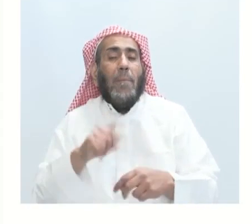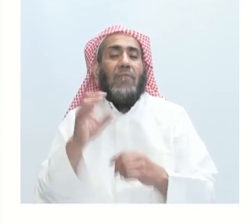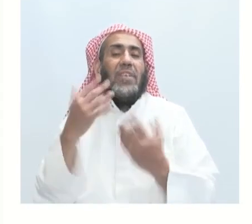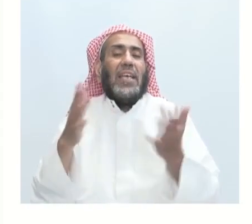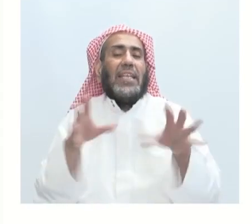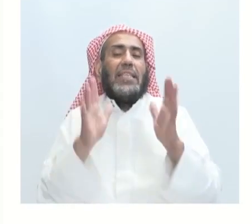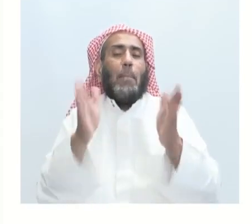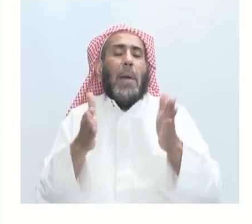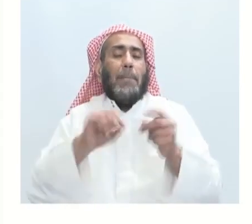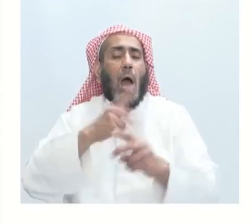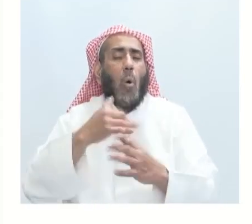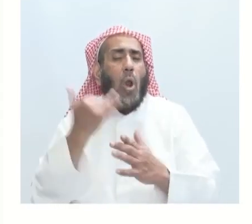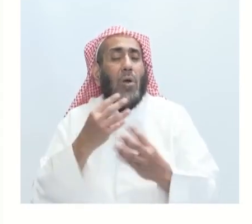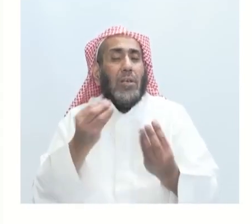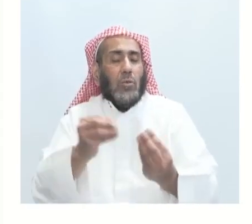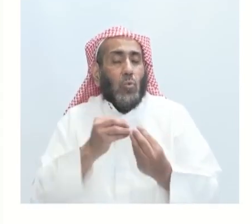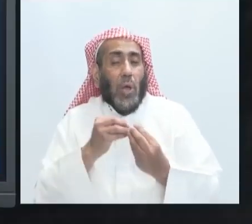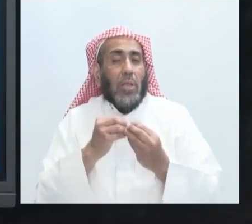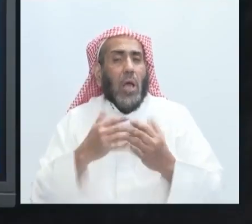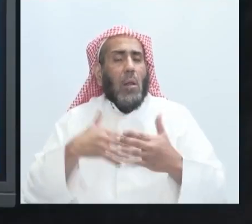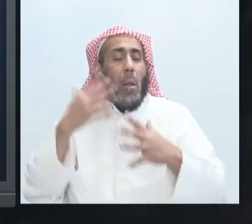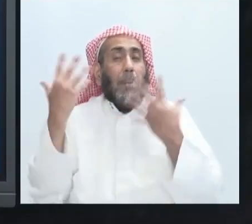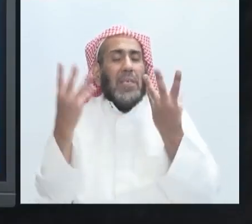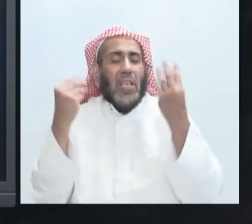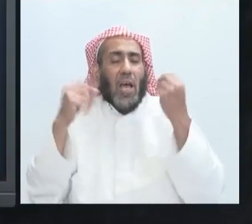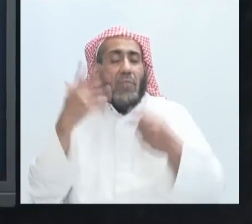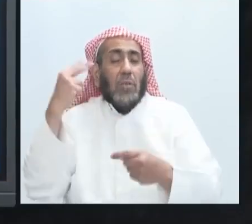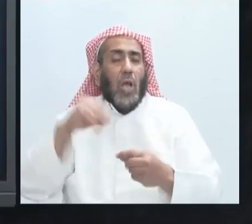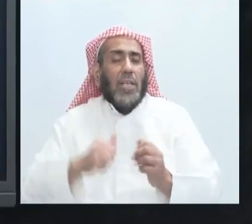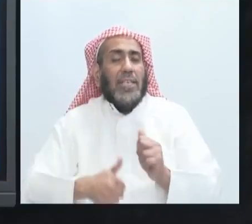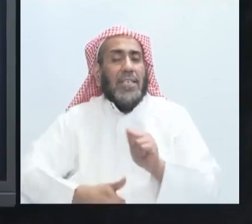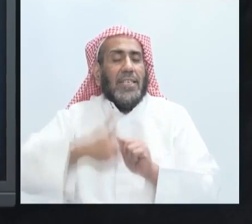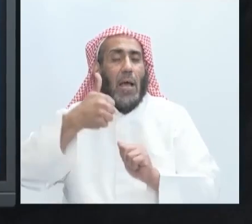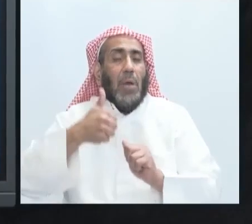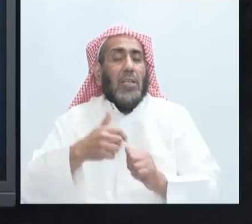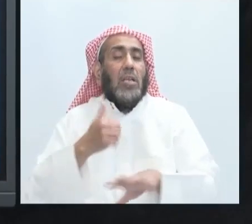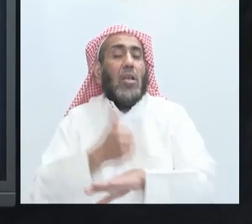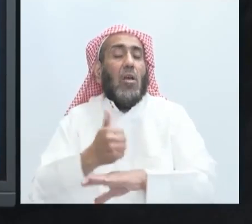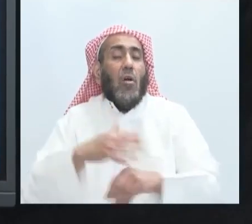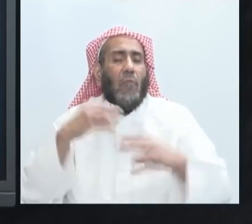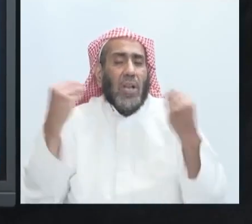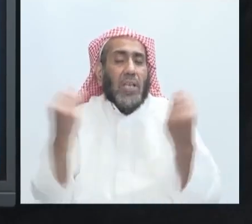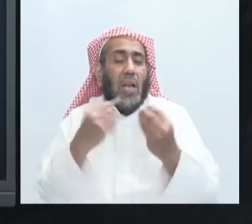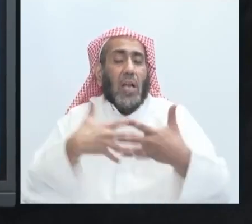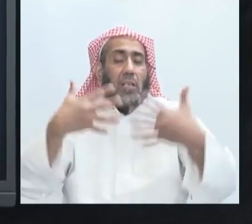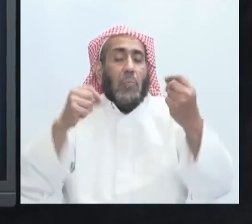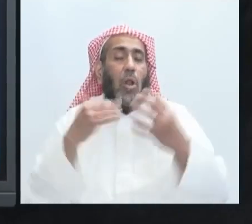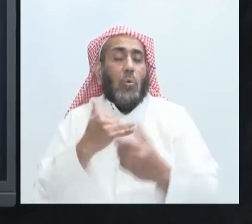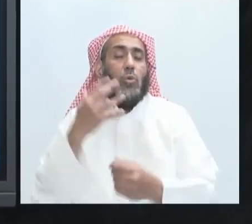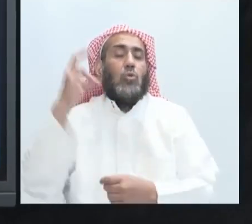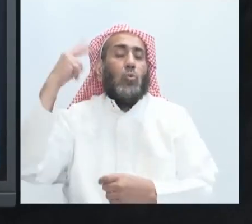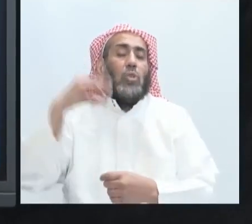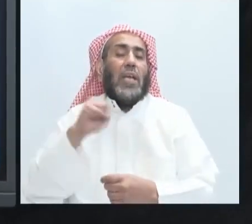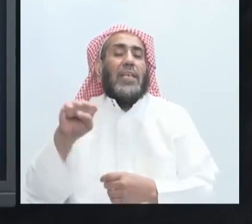الثقافيه هي اهم الروافد التي تغذي المشهد الثقافي السعودي كانت احدى الاسهامات الرئيسه في الحراك الادبي العربي عموما والسعودي